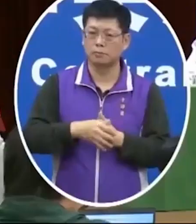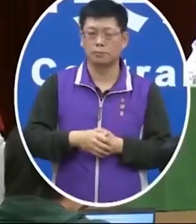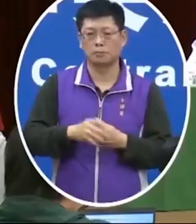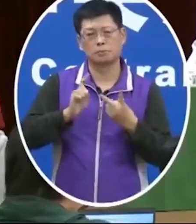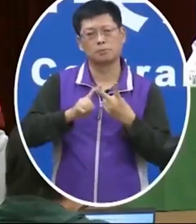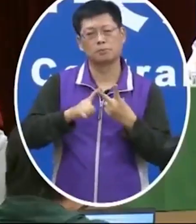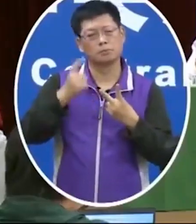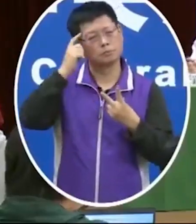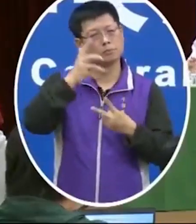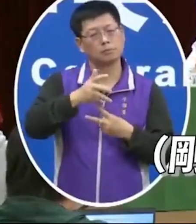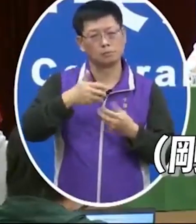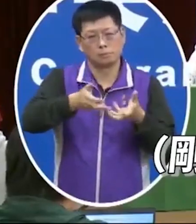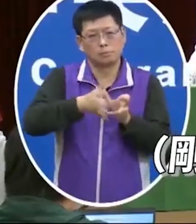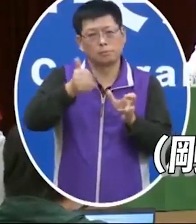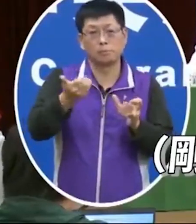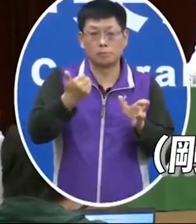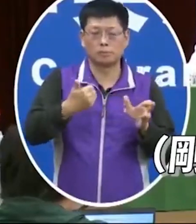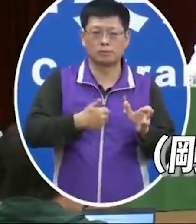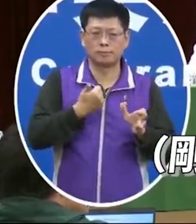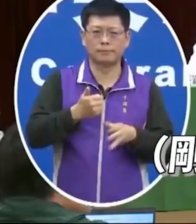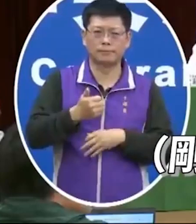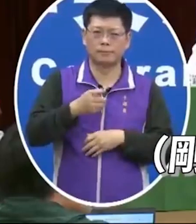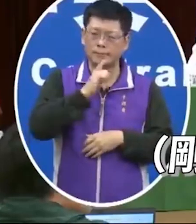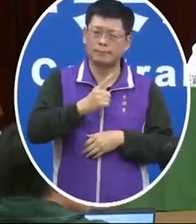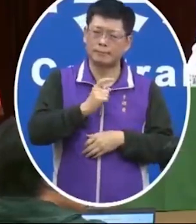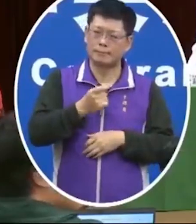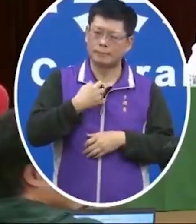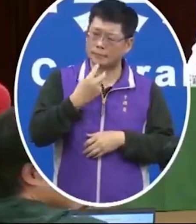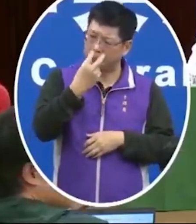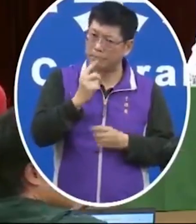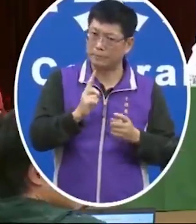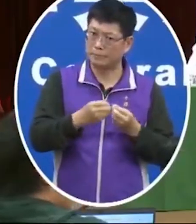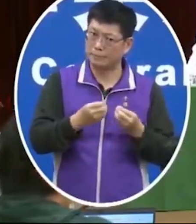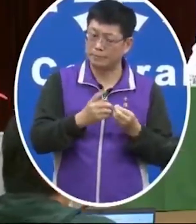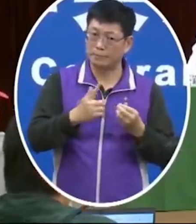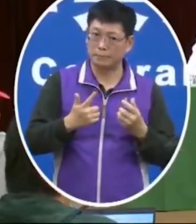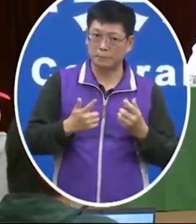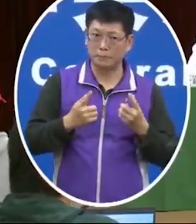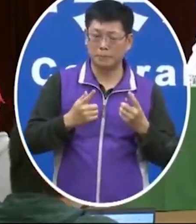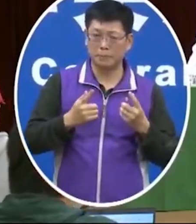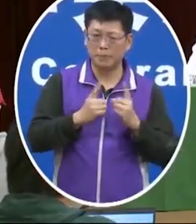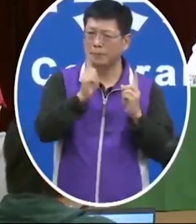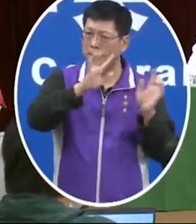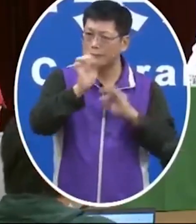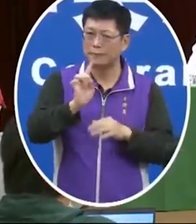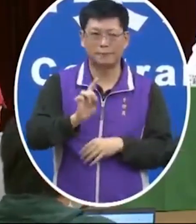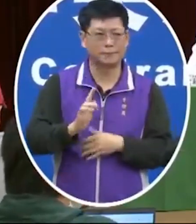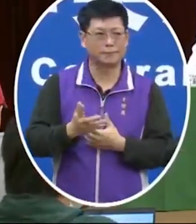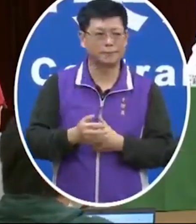毒。 那最后想要问一下部长，刚才好像一度有一些情绪上来，是在防疫的部分有怎么样的有感而发？谢